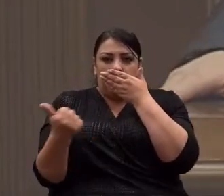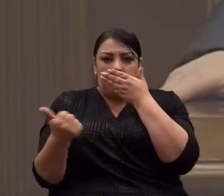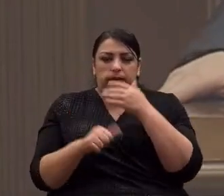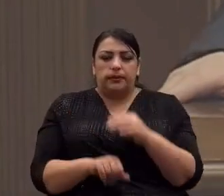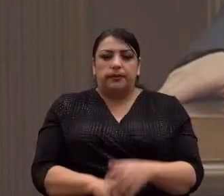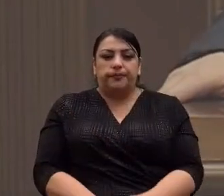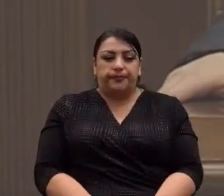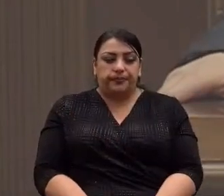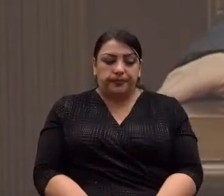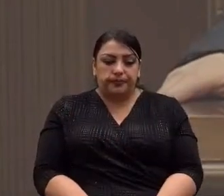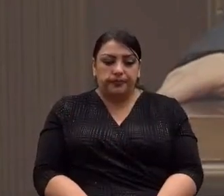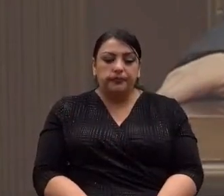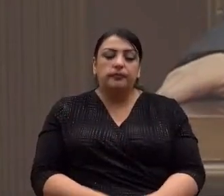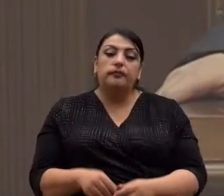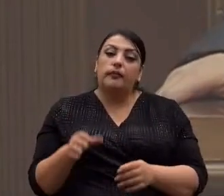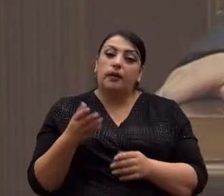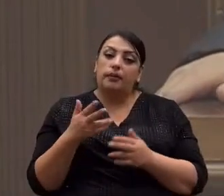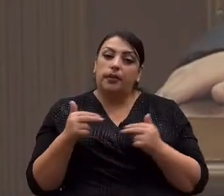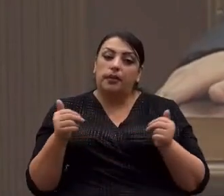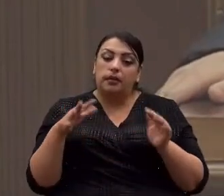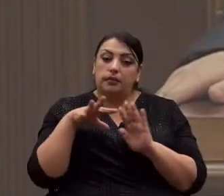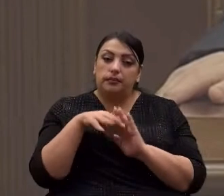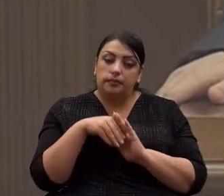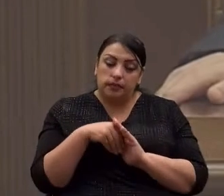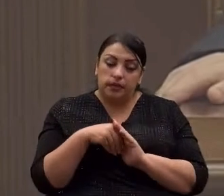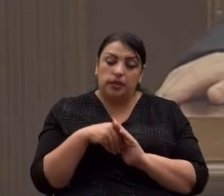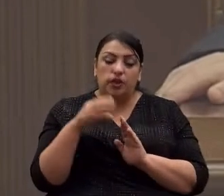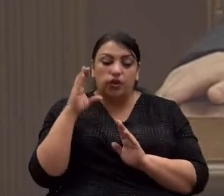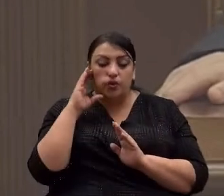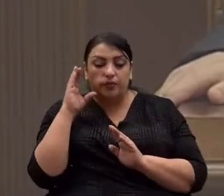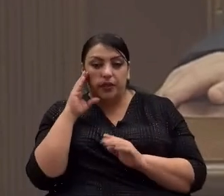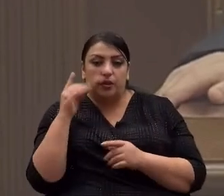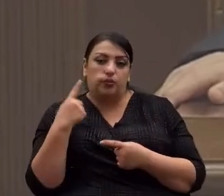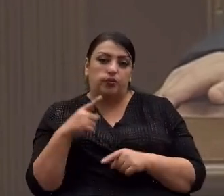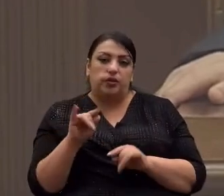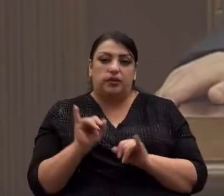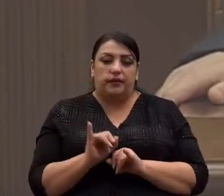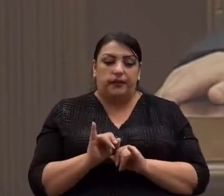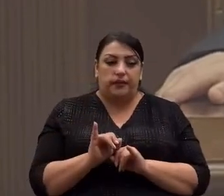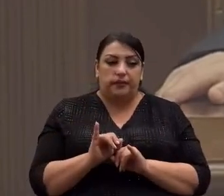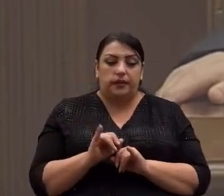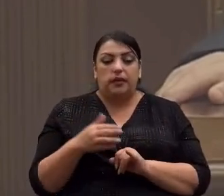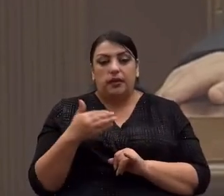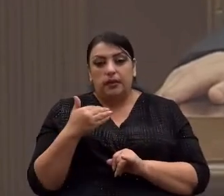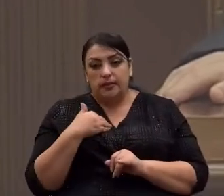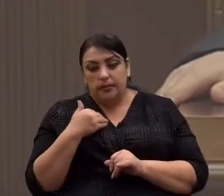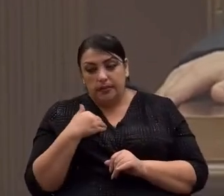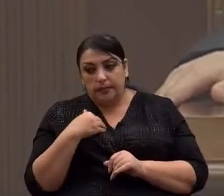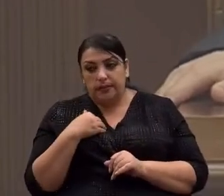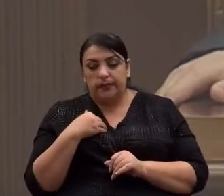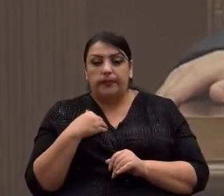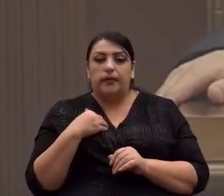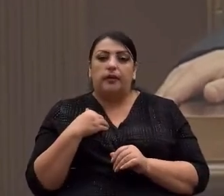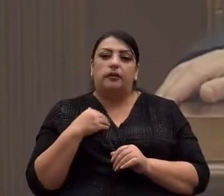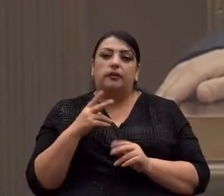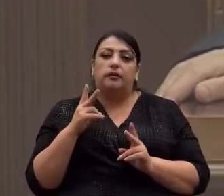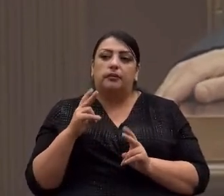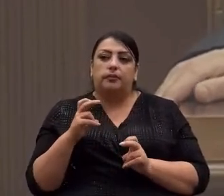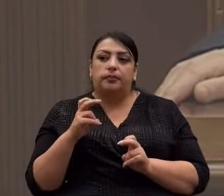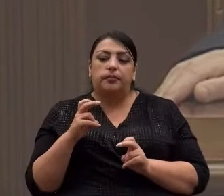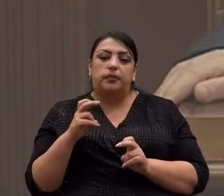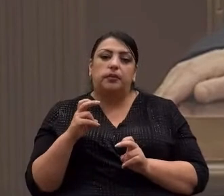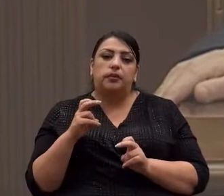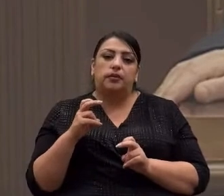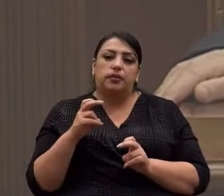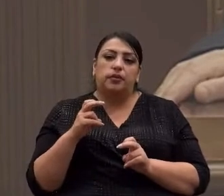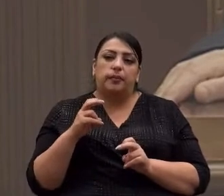բայց պարլամենտական լսումները ունի իր ձևաչափ և իր տրամադրությունը։ Մենք պարլամենտական երկրում ենք և ունենք բազմաթիվ